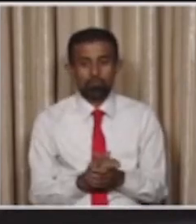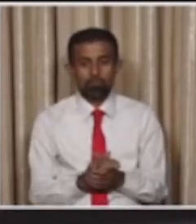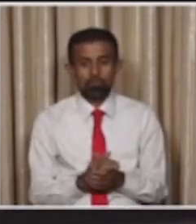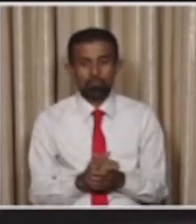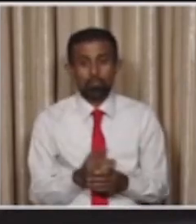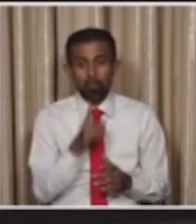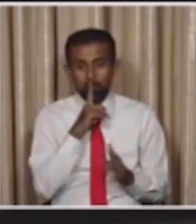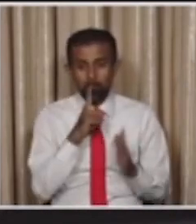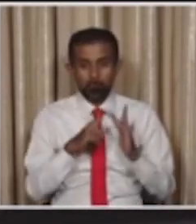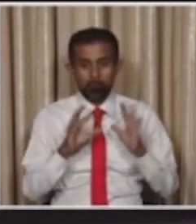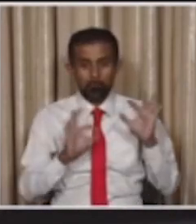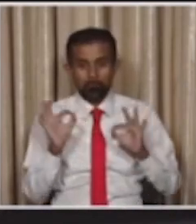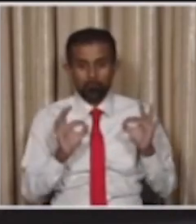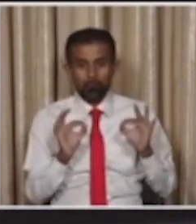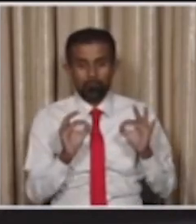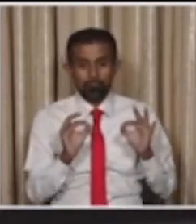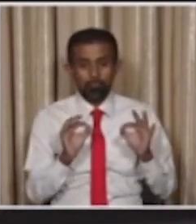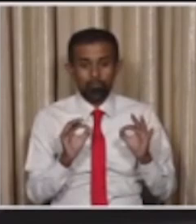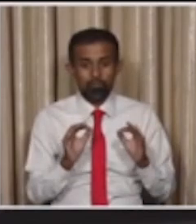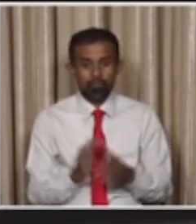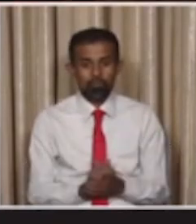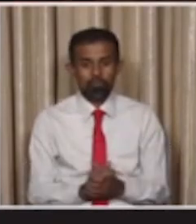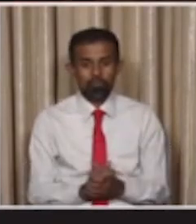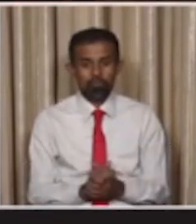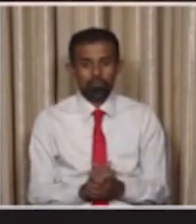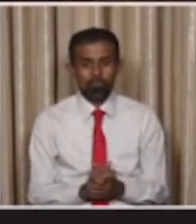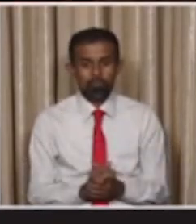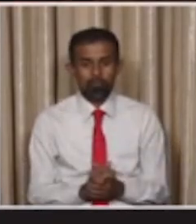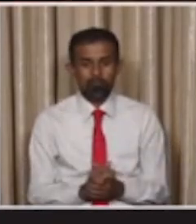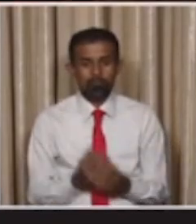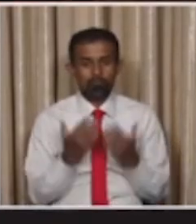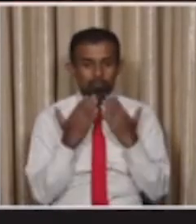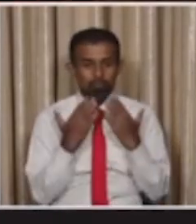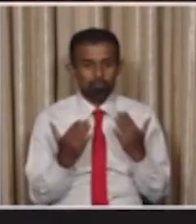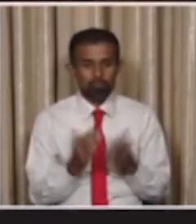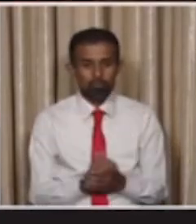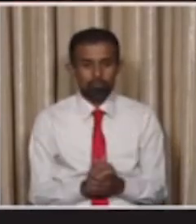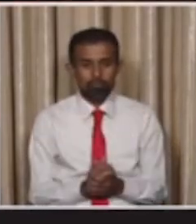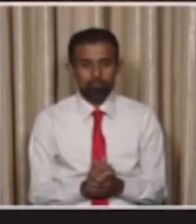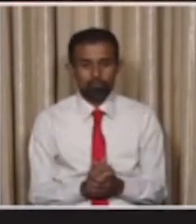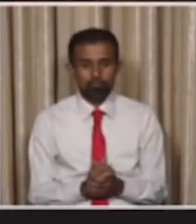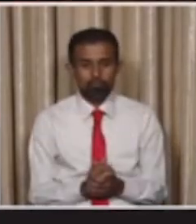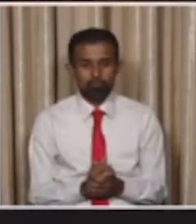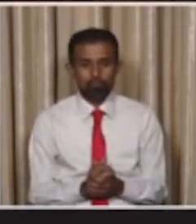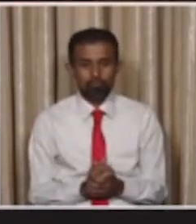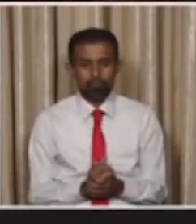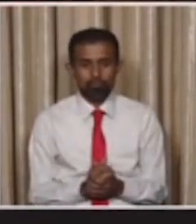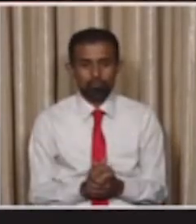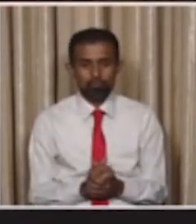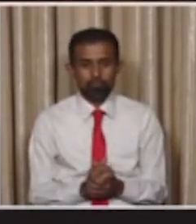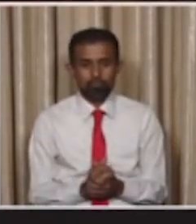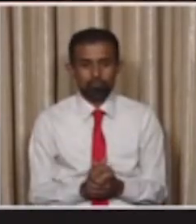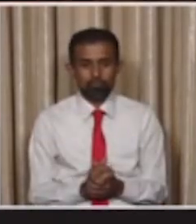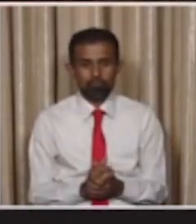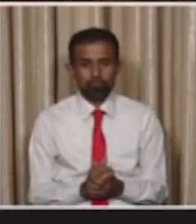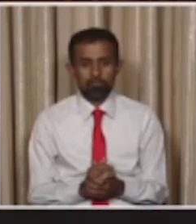මේ රක්ෂණය කිව්වනේ විශාල. හරි හරි, බොහොම ස්තුති. ඒ ඇති එතුමා කාරණේ කියවුණා.